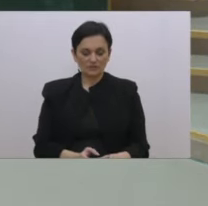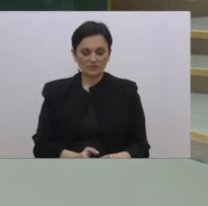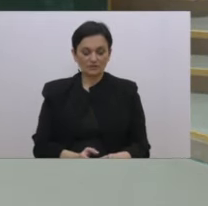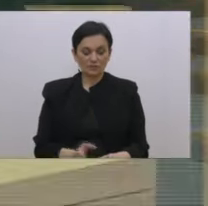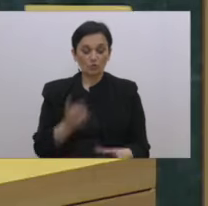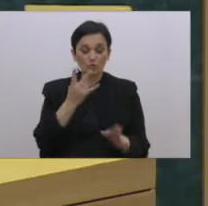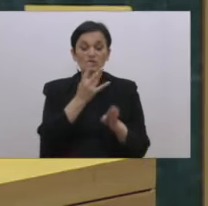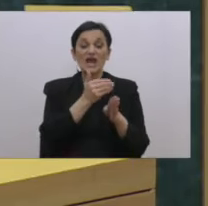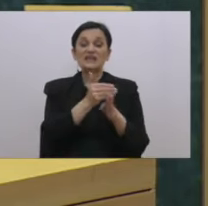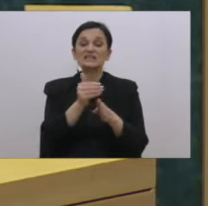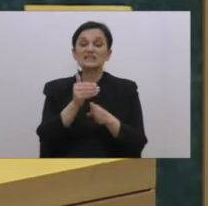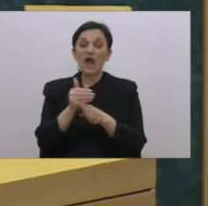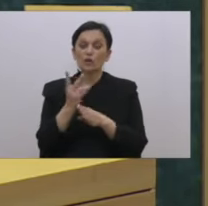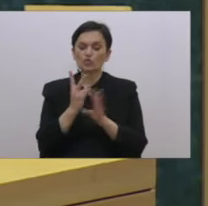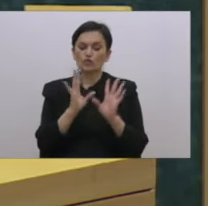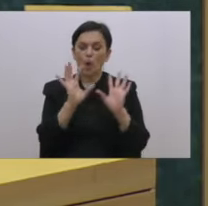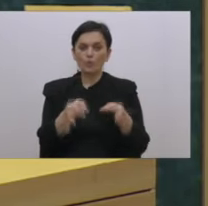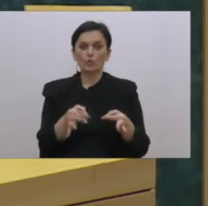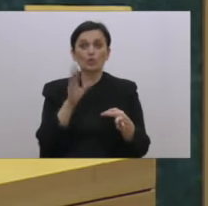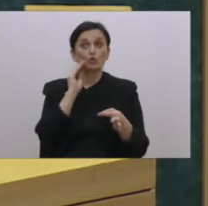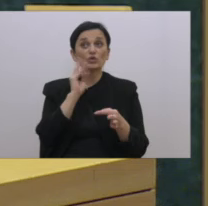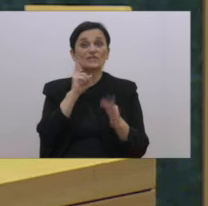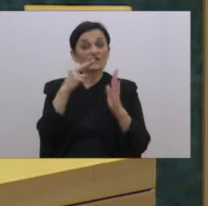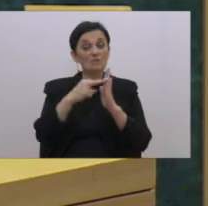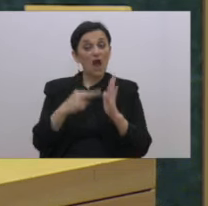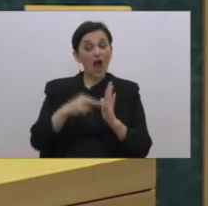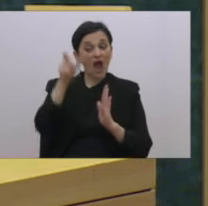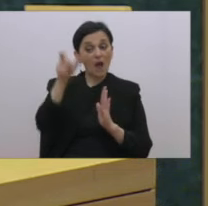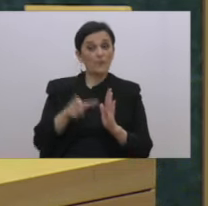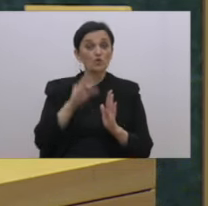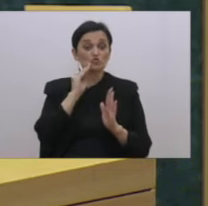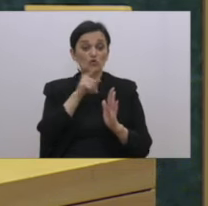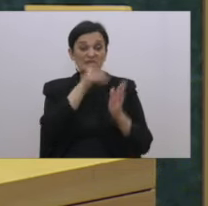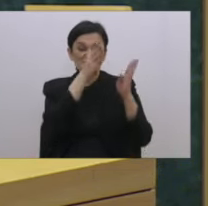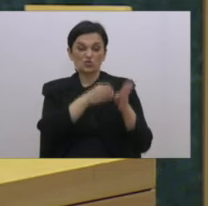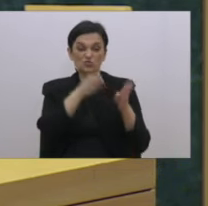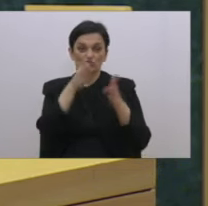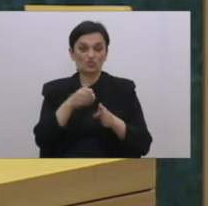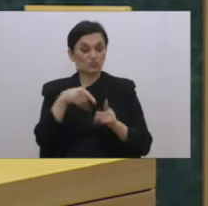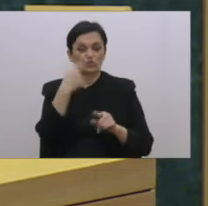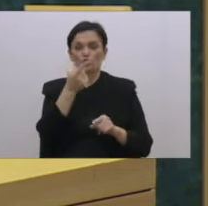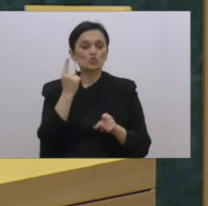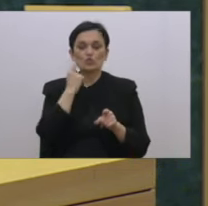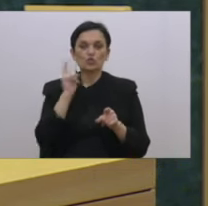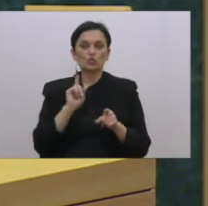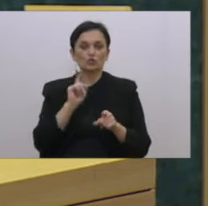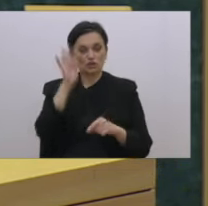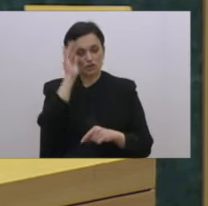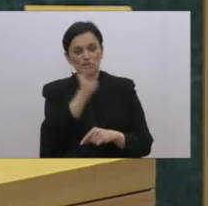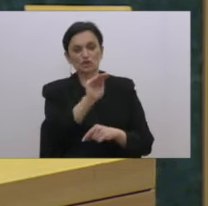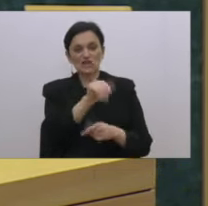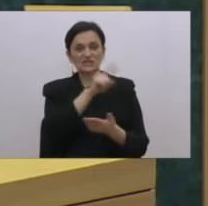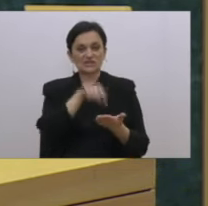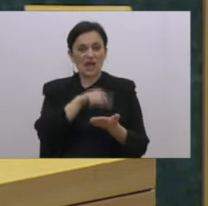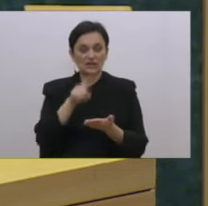თანმიმდევრულები უნდა იყოთ, ობიექტური უნდა იყოთ, როდესაც ვინმეს აფასებთ და როდესაც ხართ სუბიექტურები, ნუკწინ შემდგომ ობიექტური შეხსენება